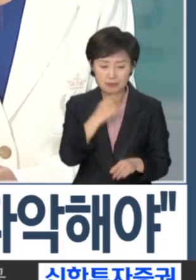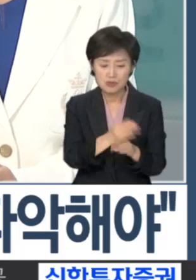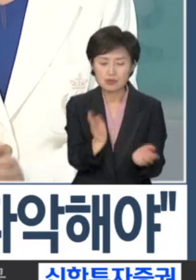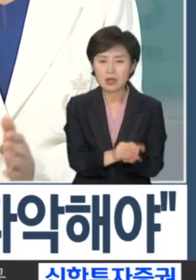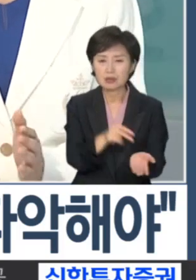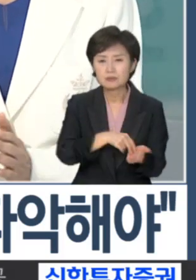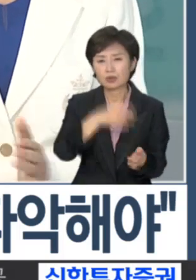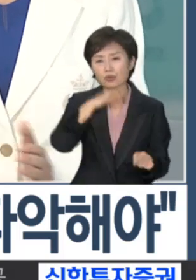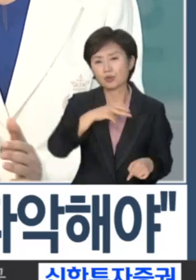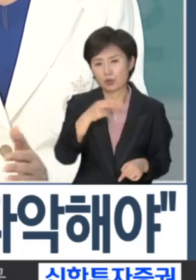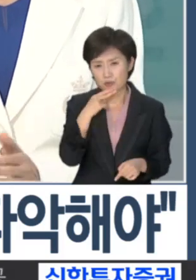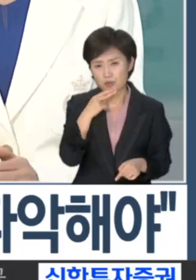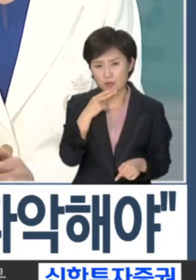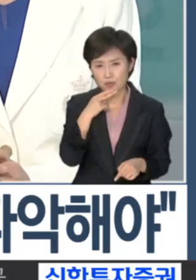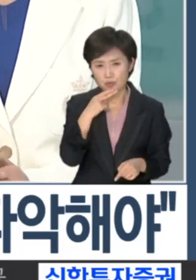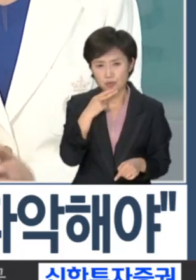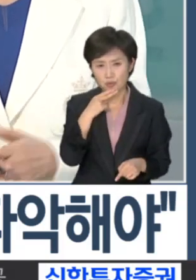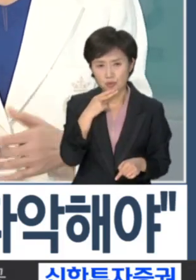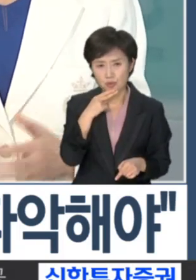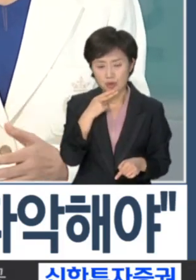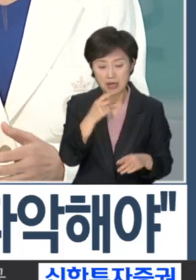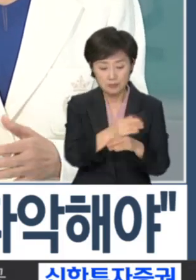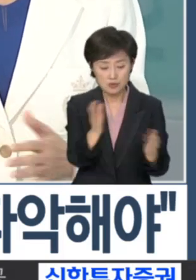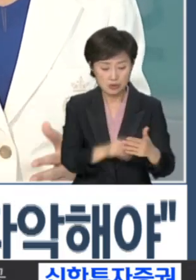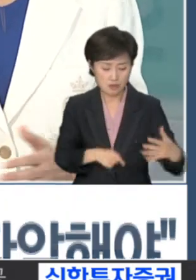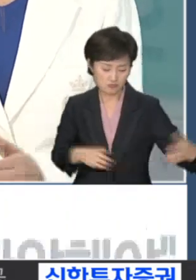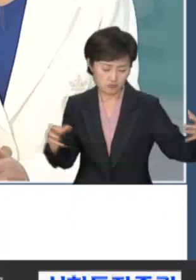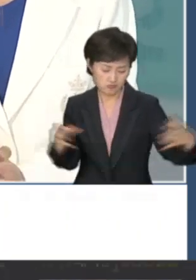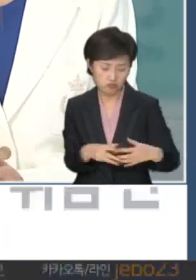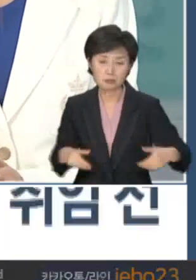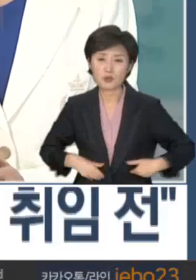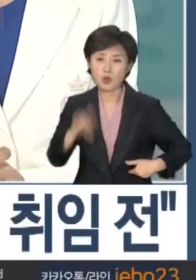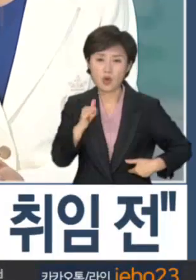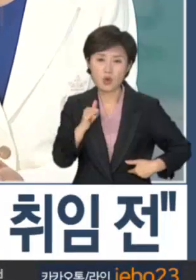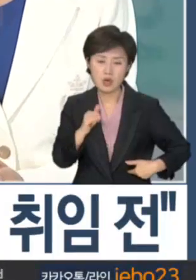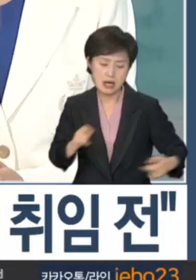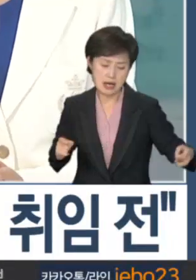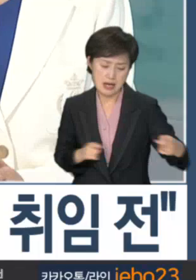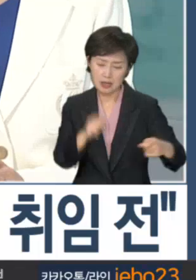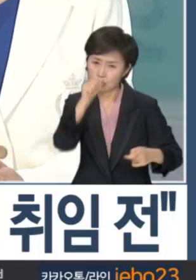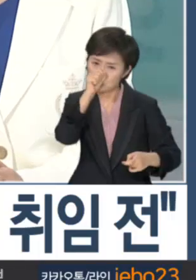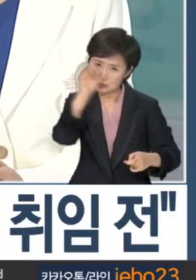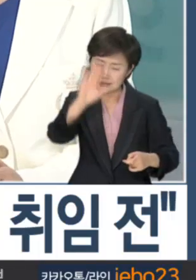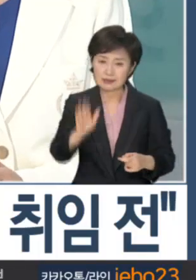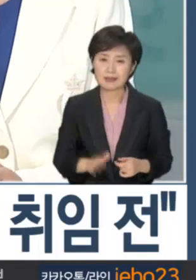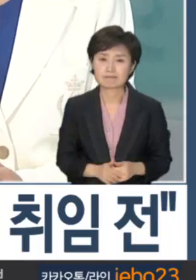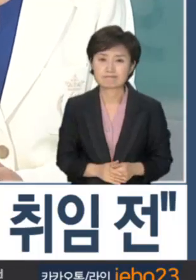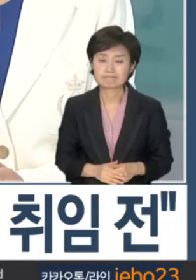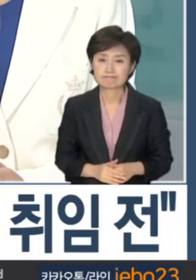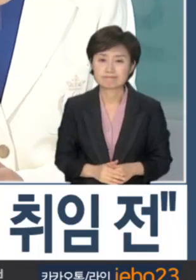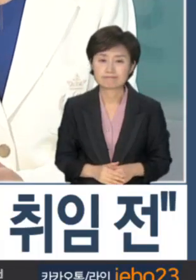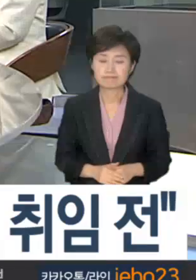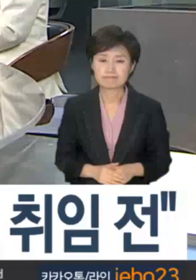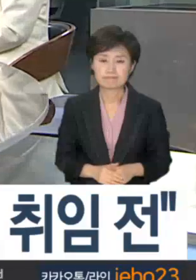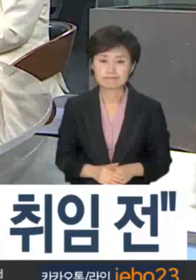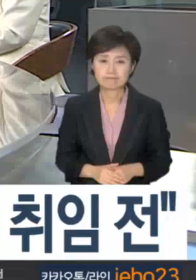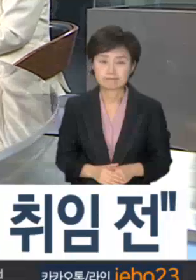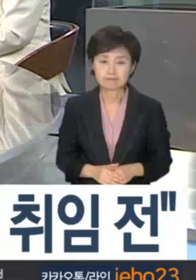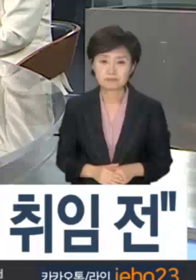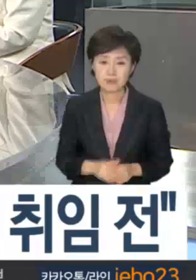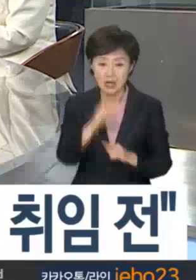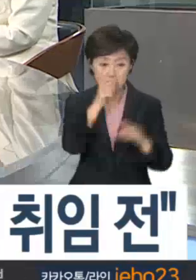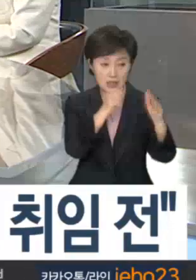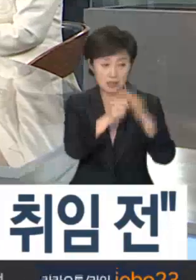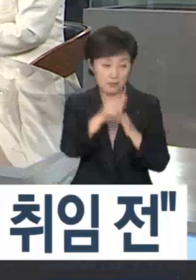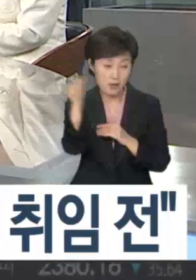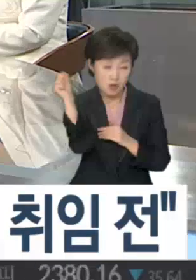된다. 우리끼리 이렇게 통합해야지 갈라서선 안 된다라는 말씀을 드리고 싶습니다. 말씀하신 것처럼 강성